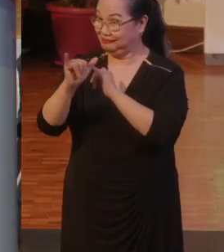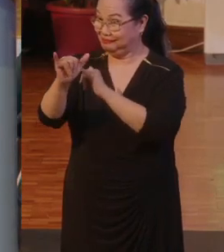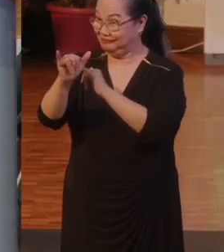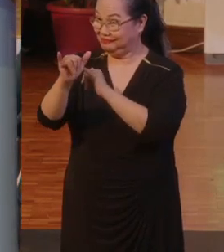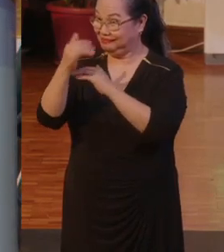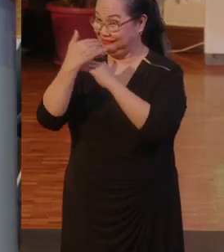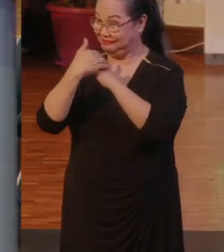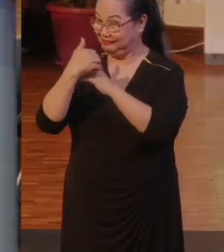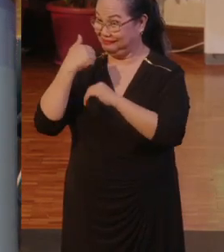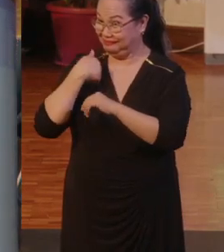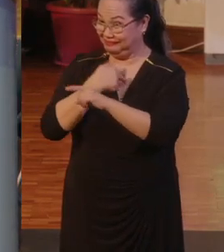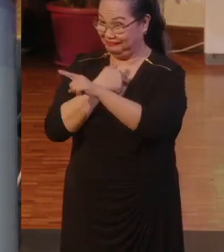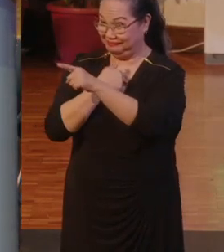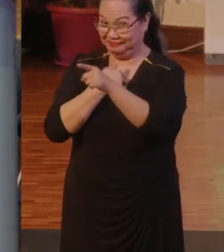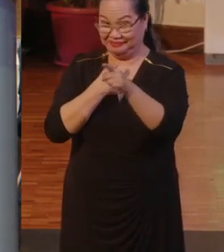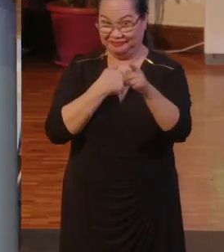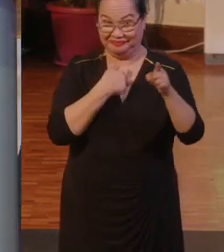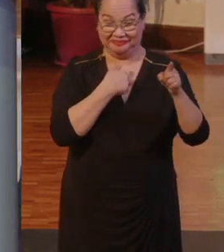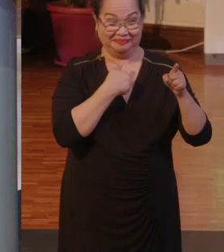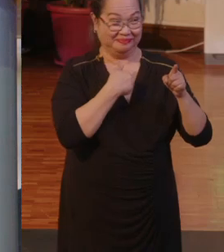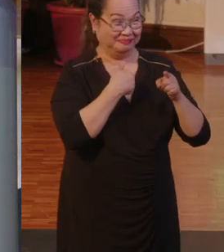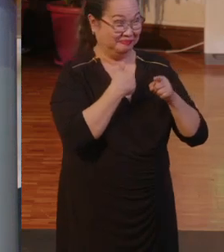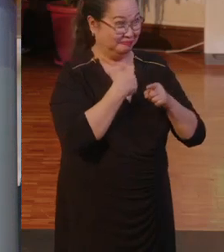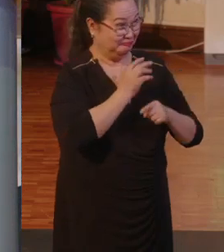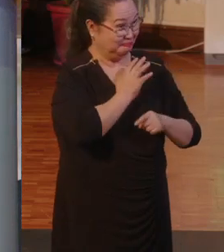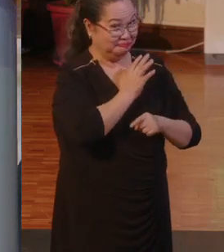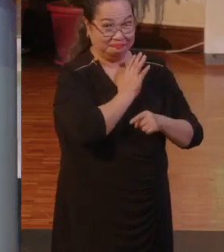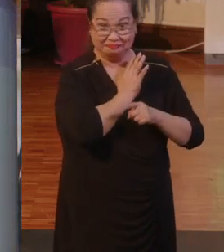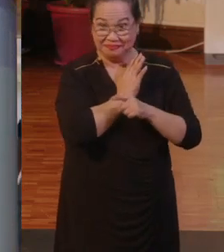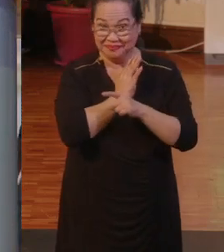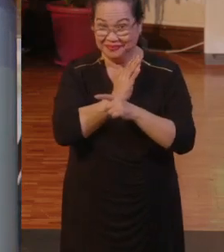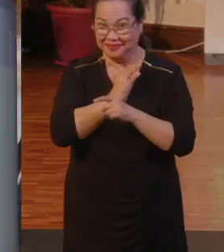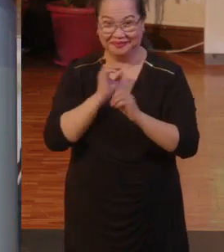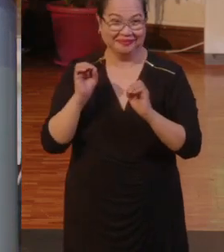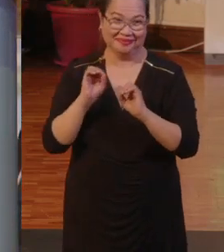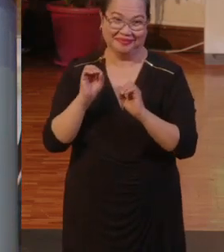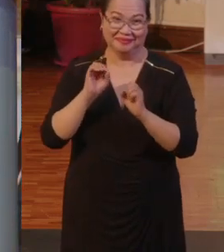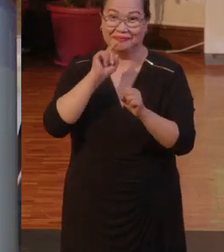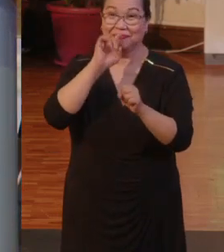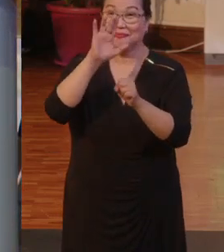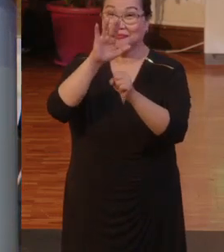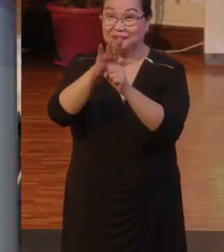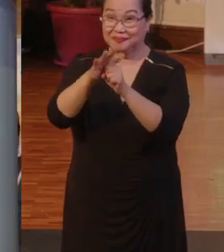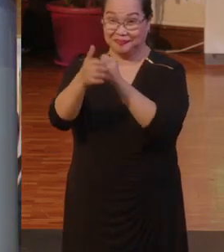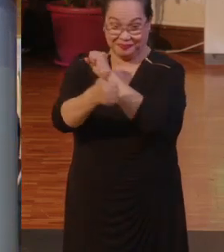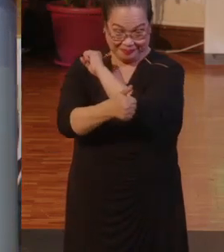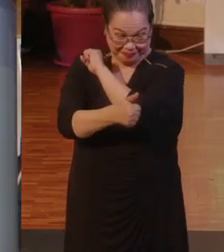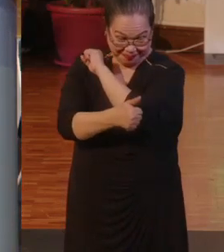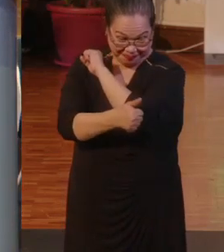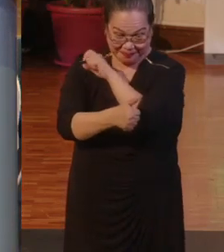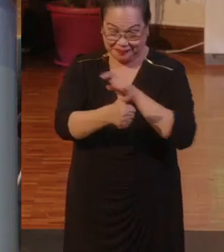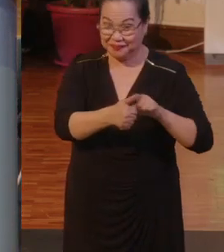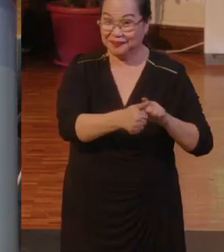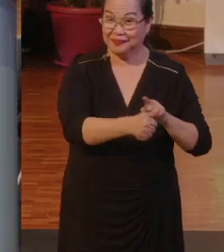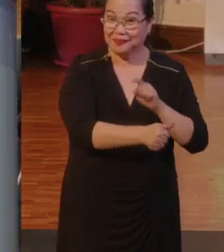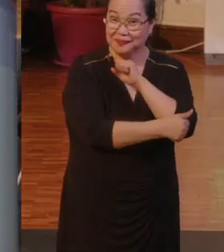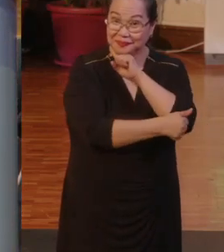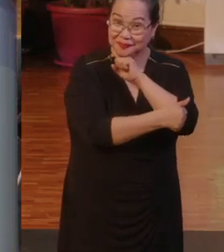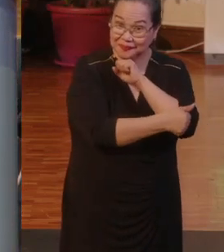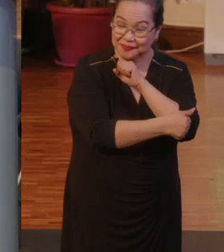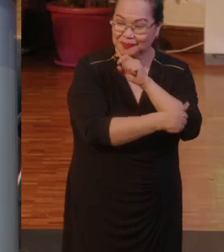Diyos sa bawat isa sa atin. Yung pangako kay Abraham na in you all the families